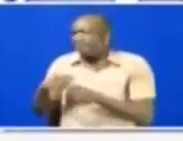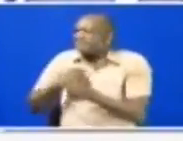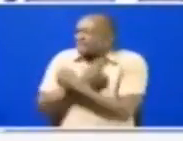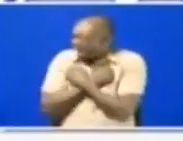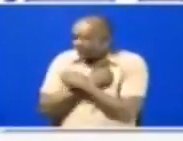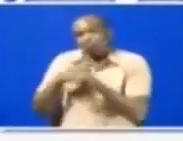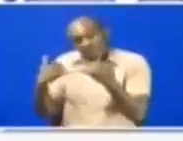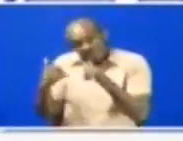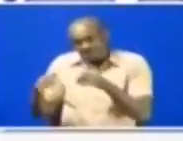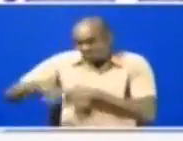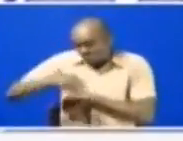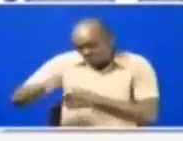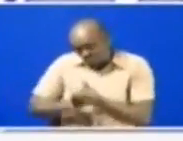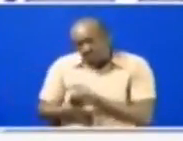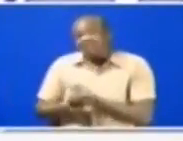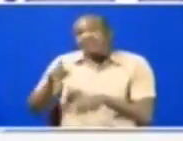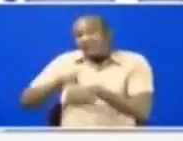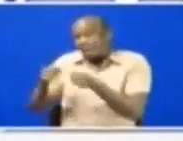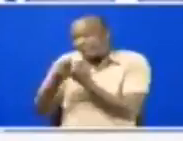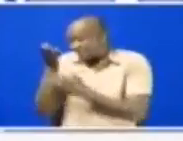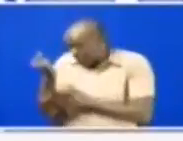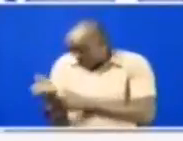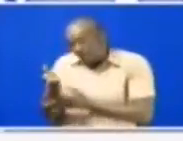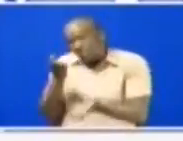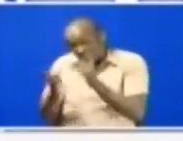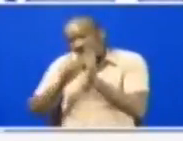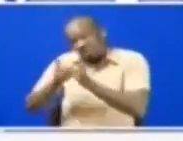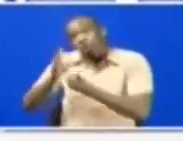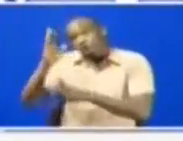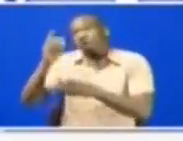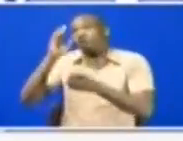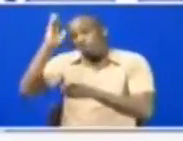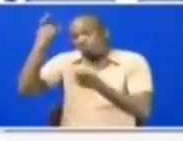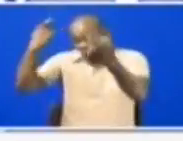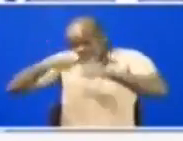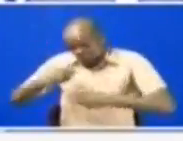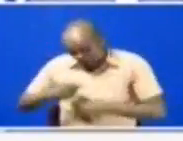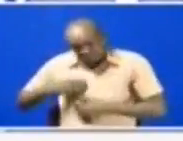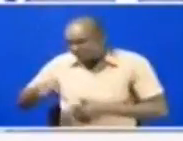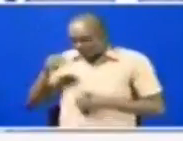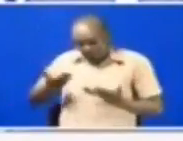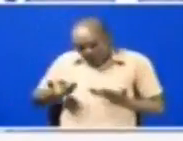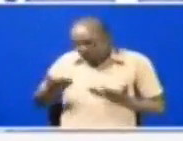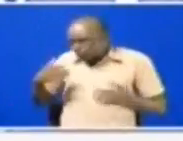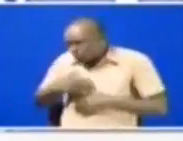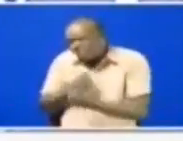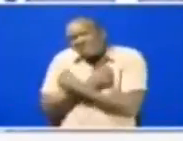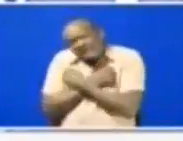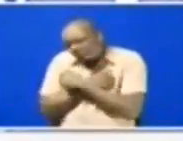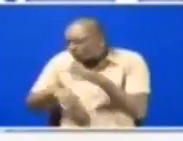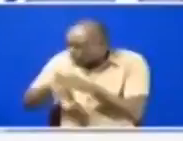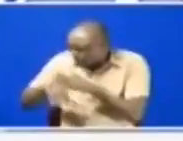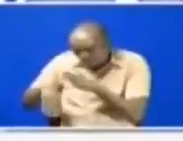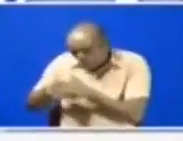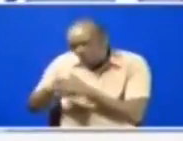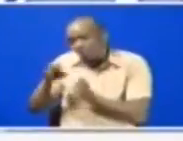tulikuwa tunapenda tu kucheza. Sasa hiyo wakati unajua unacheza ujui labda kumbe kuna kipaji umepewa na Mwenyezi Mungu. Hapo ndo nikajifuata na nimependa kandanda,